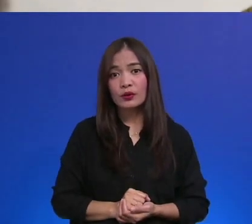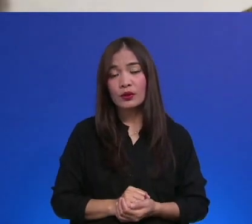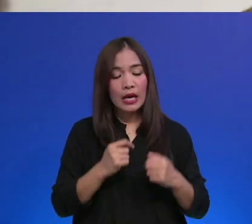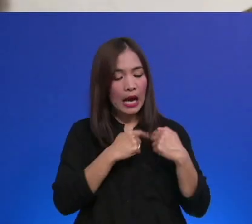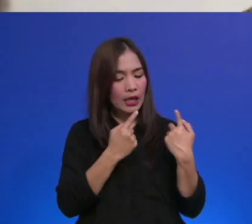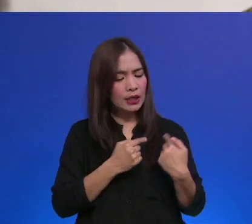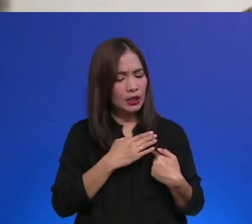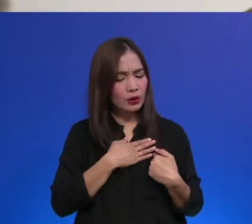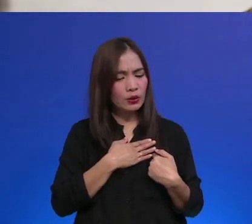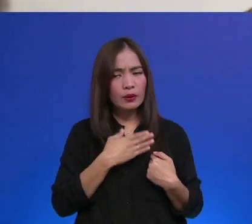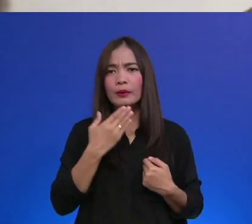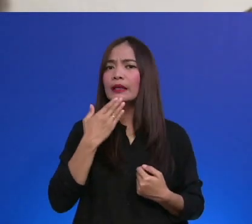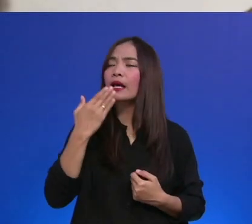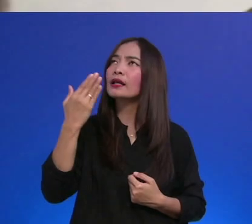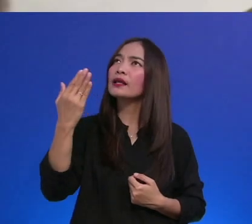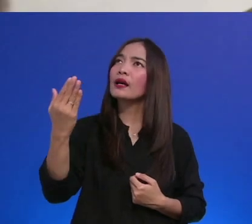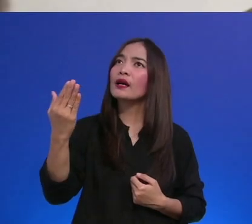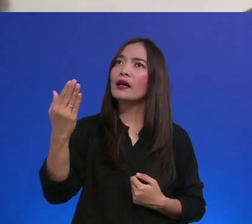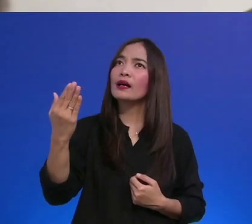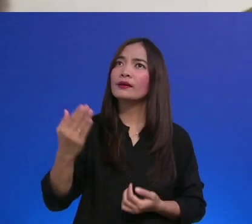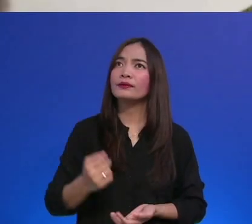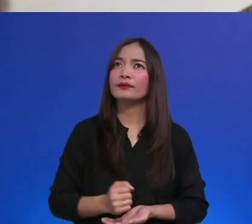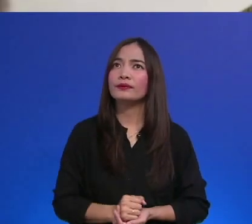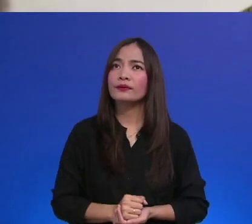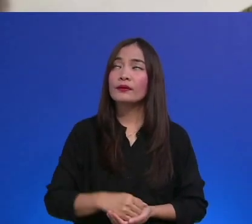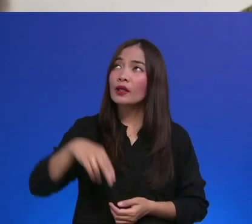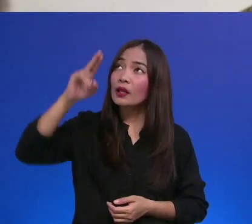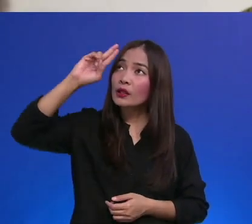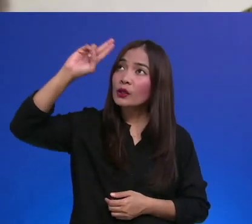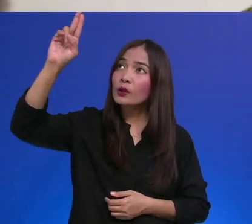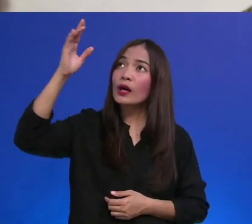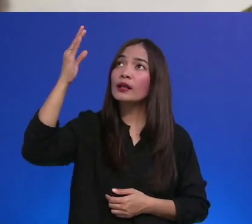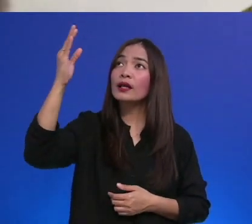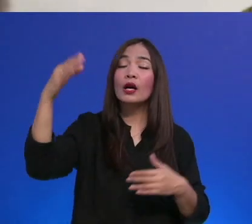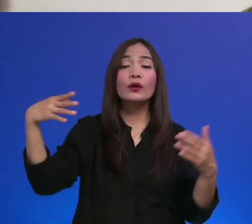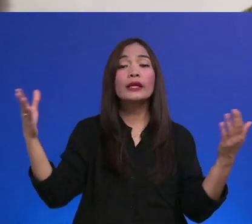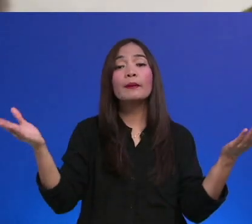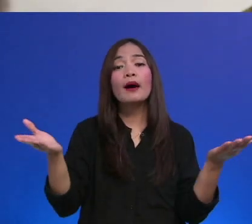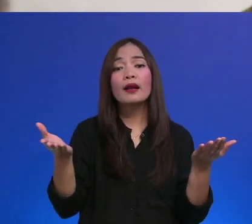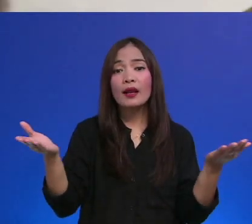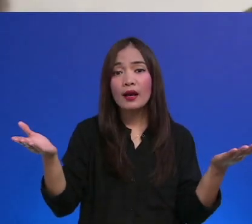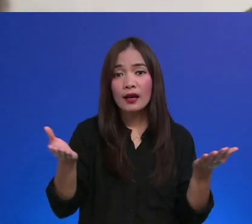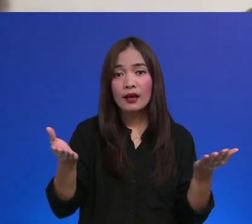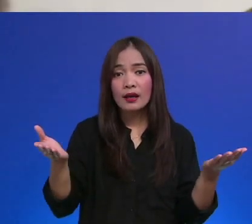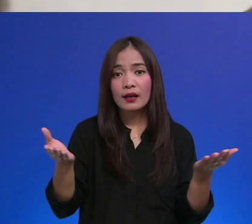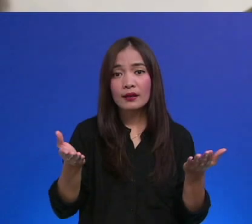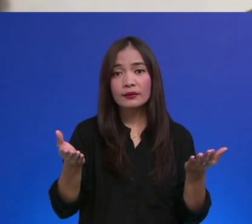hatiku bertanya Tuhan Kau di mana